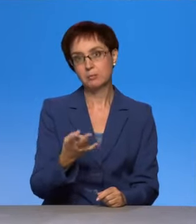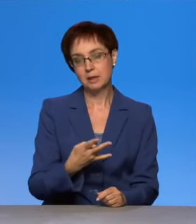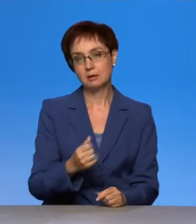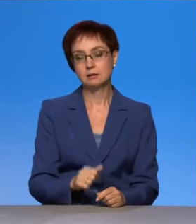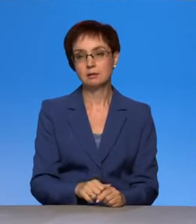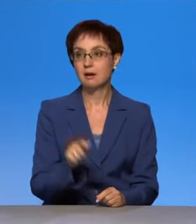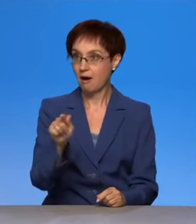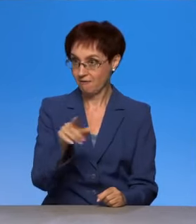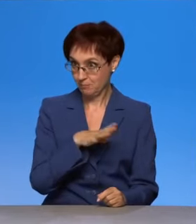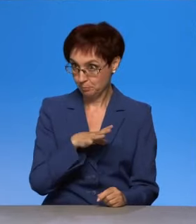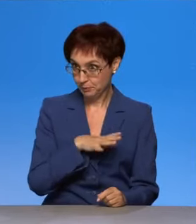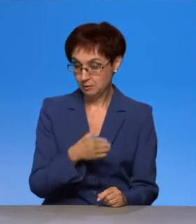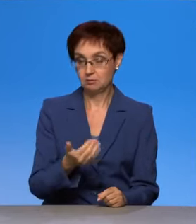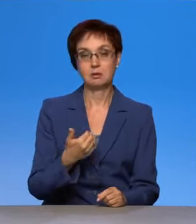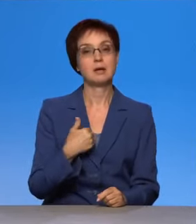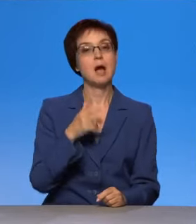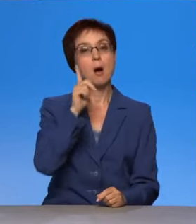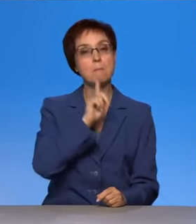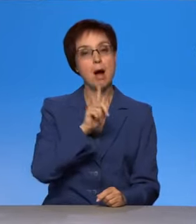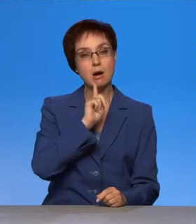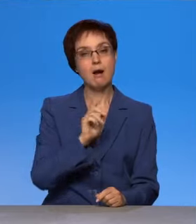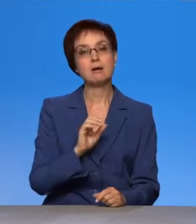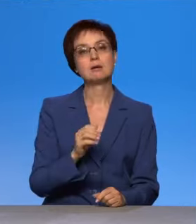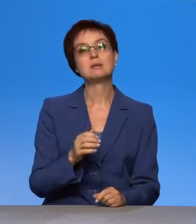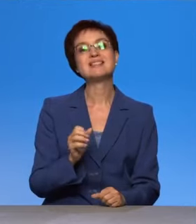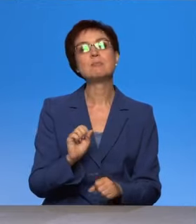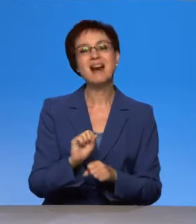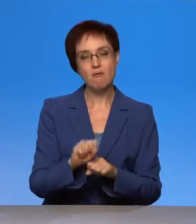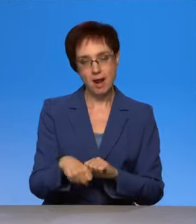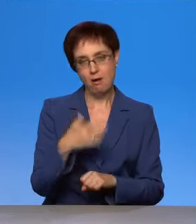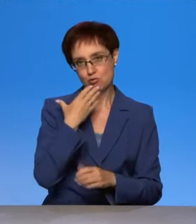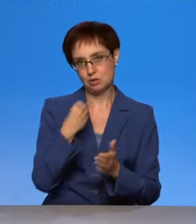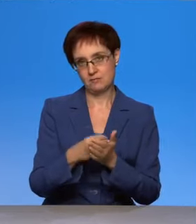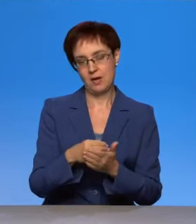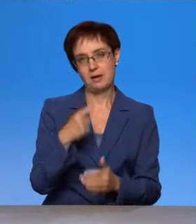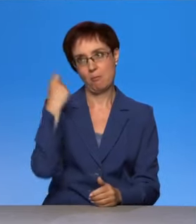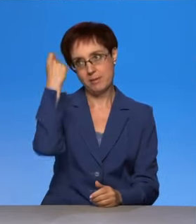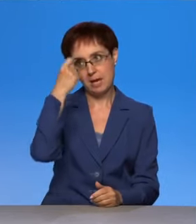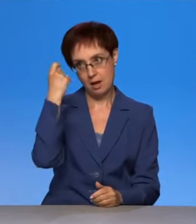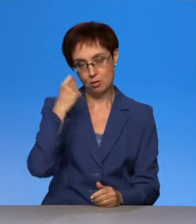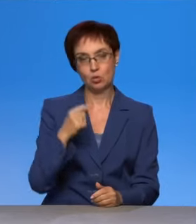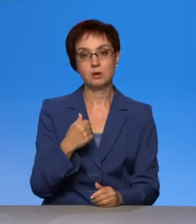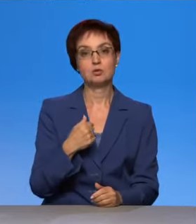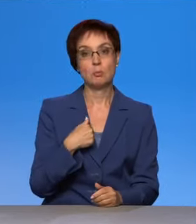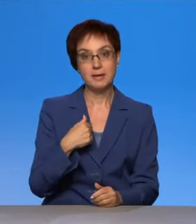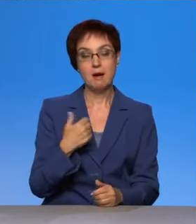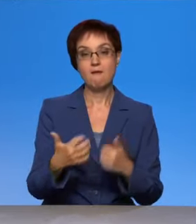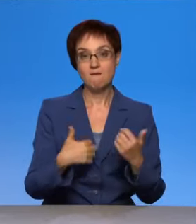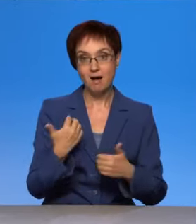не ходила, я пока справляюсь с своей психологией. Но меня волнует мои дети и внуки. В школах что